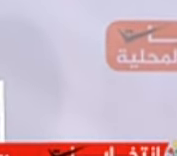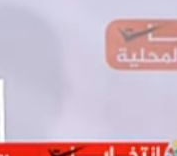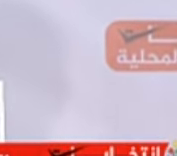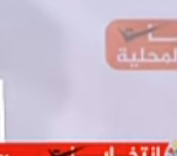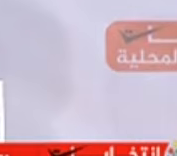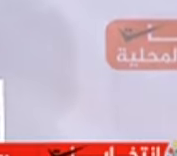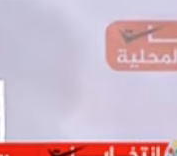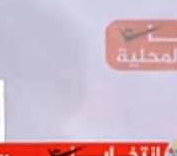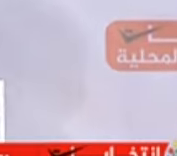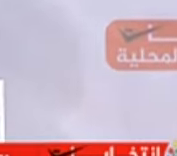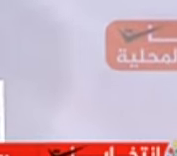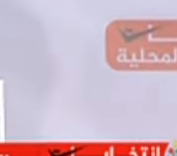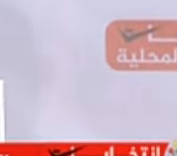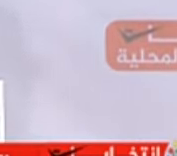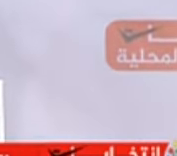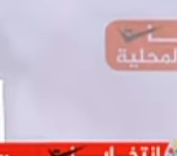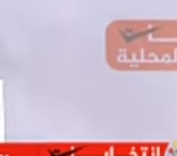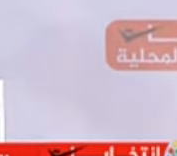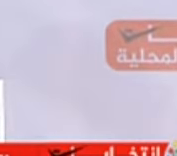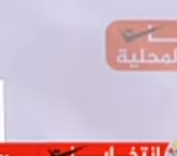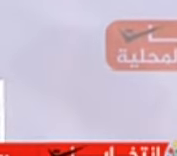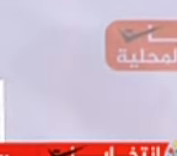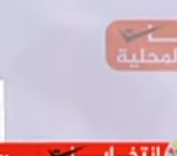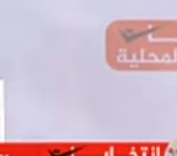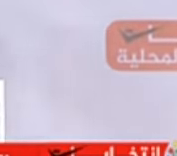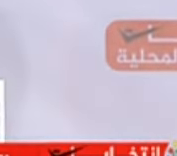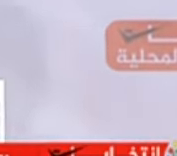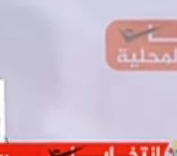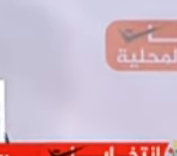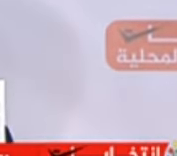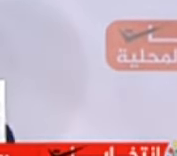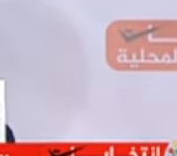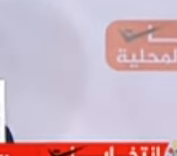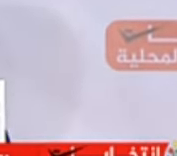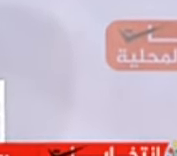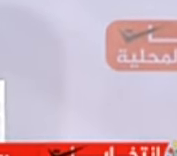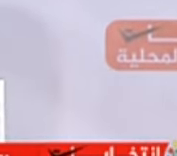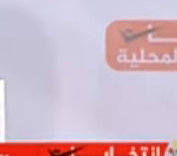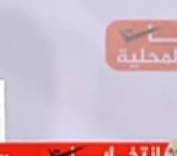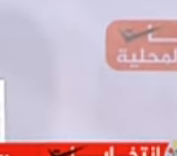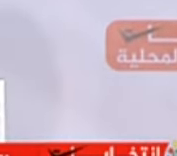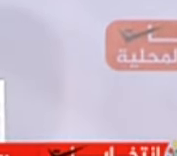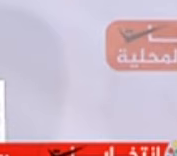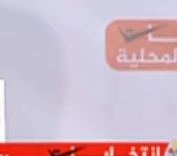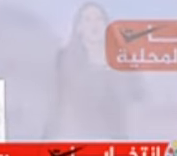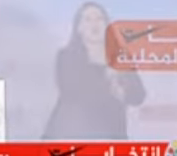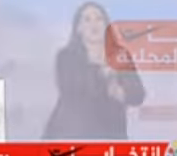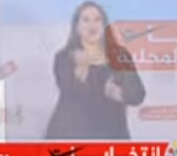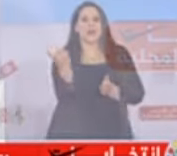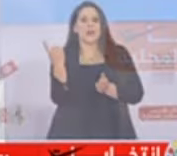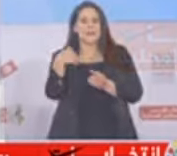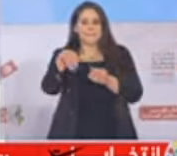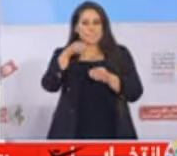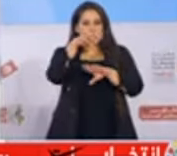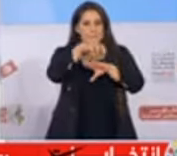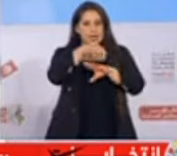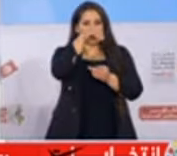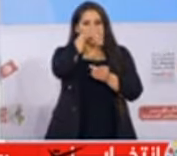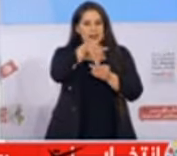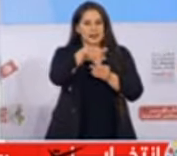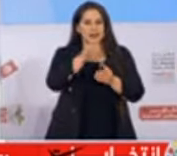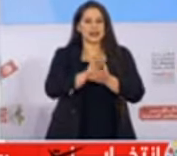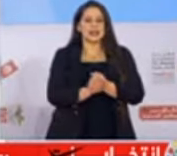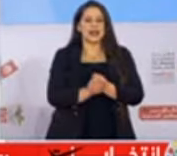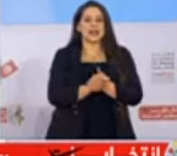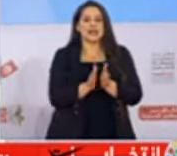للتصريح بنسب الأقبال شبه النهائية بعد غلق جميع مراكز ومكاتب الاقتراع للدور الثاني لانتخابات